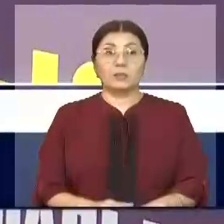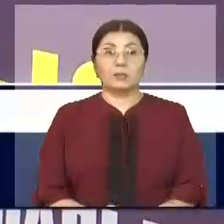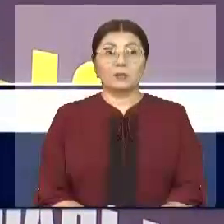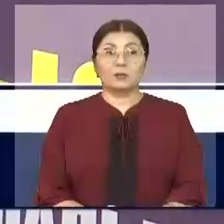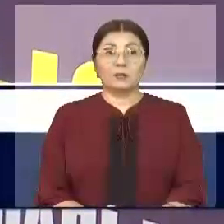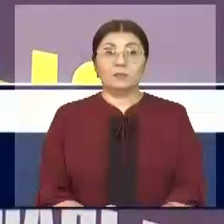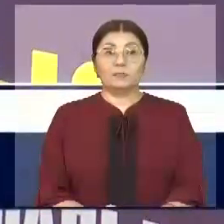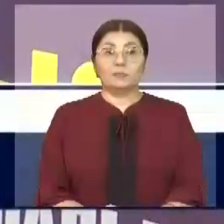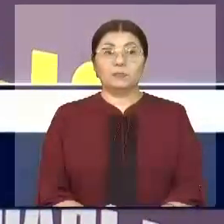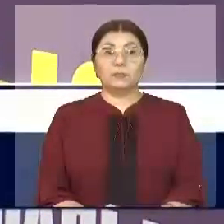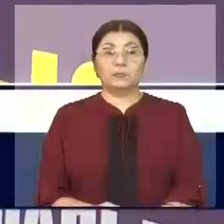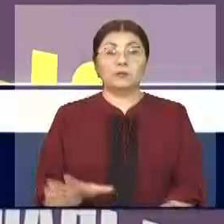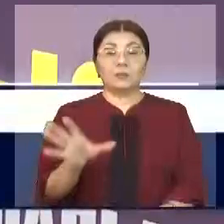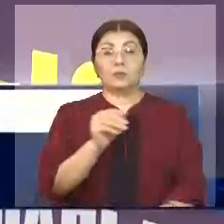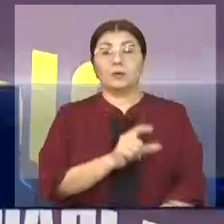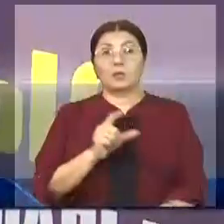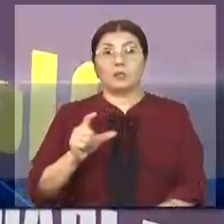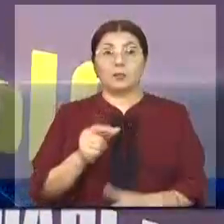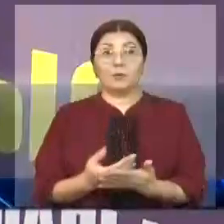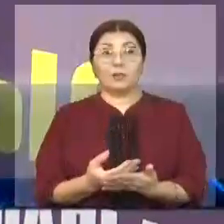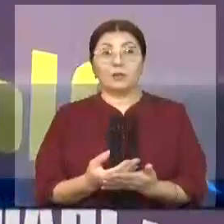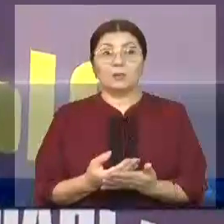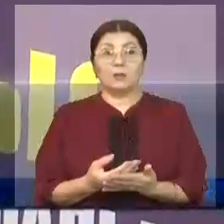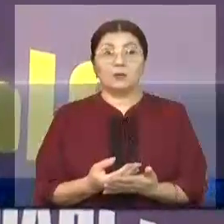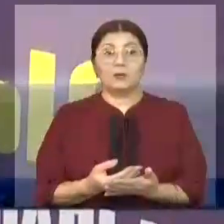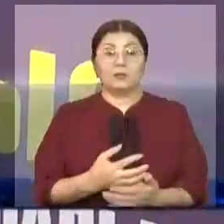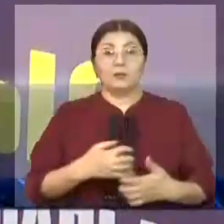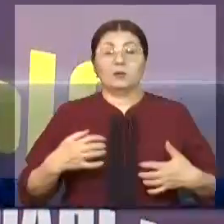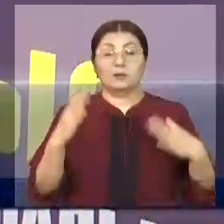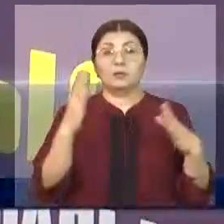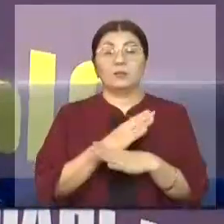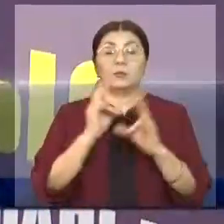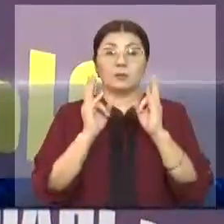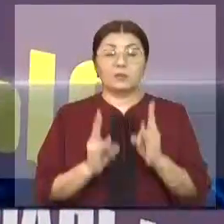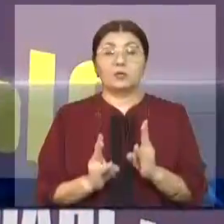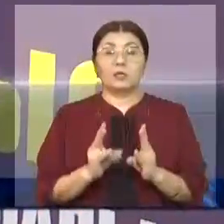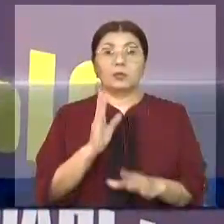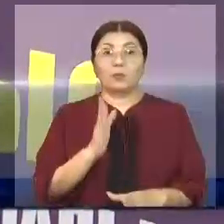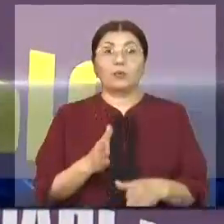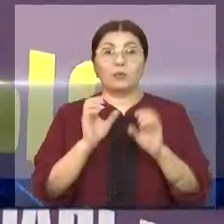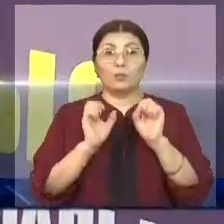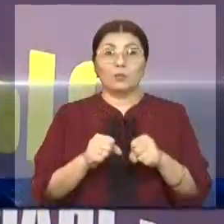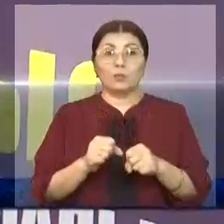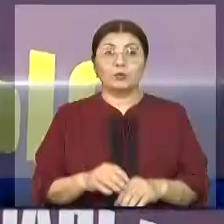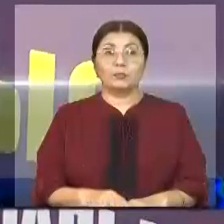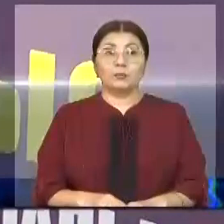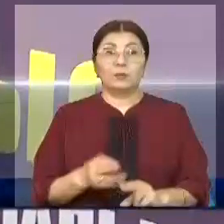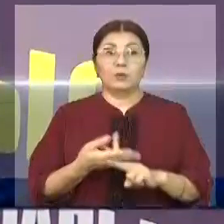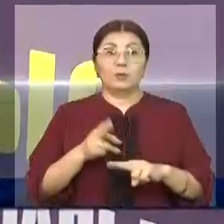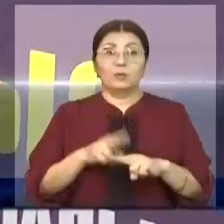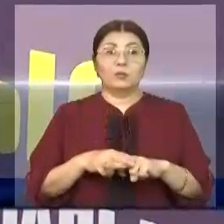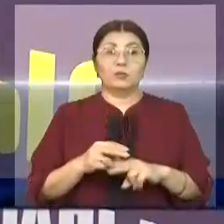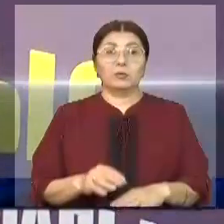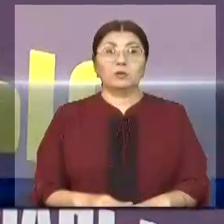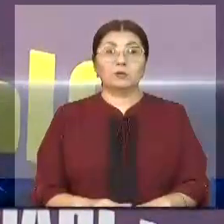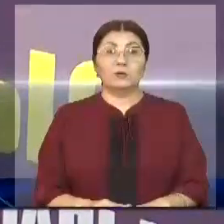бір қателік болса, өткенде бүкіл адамдарға, жан-жануарларға және табиғатқа зияны келуі мүмкін. Сондықтан